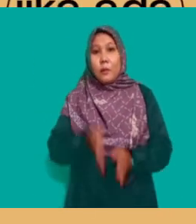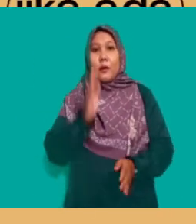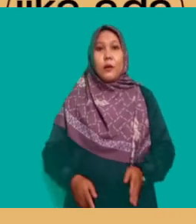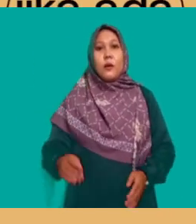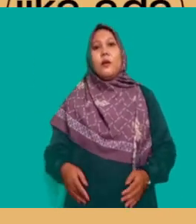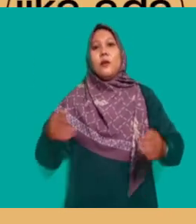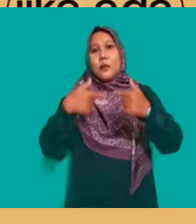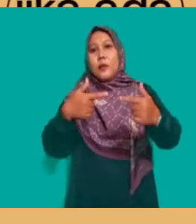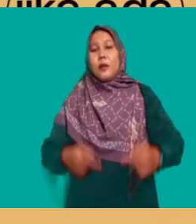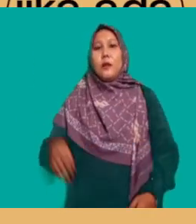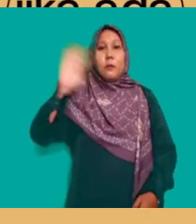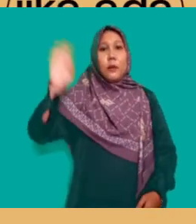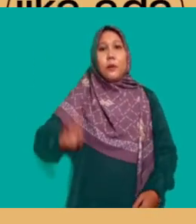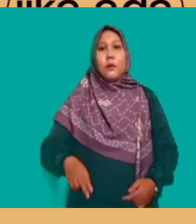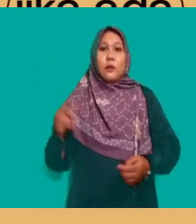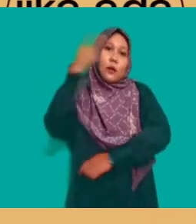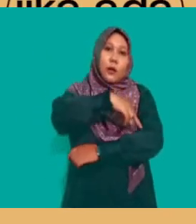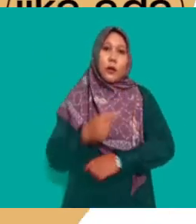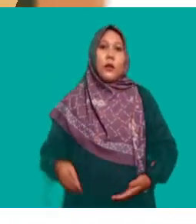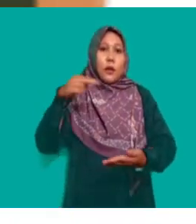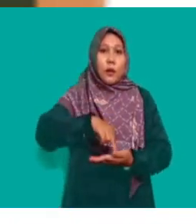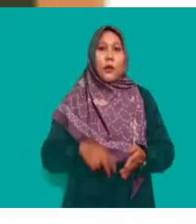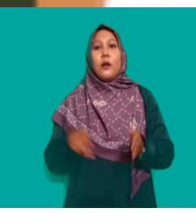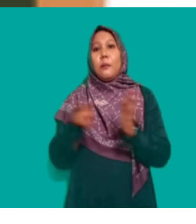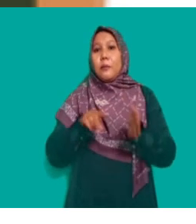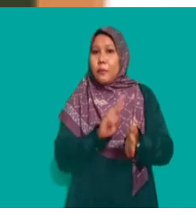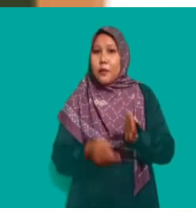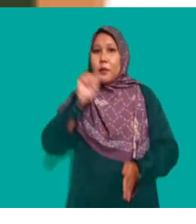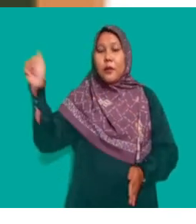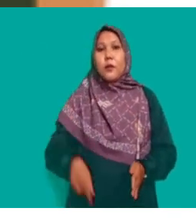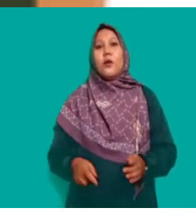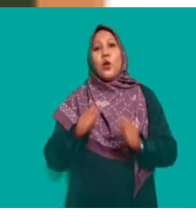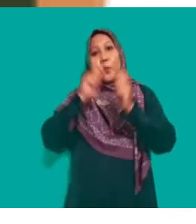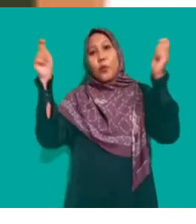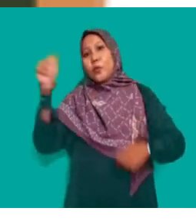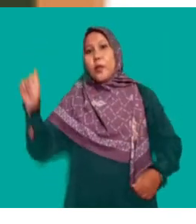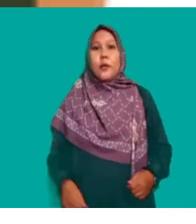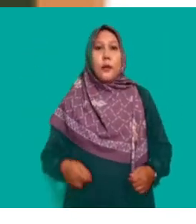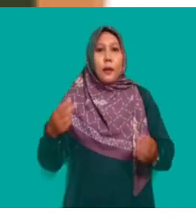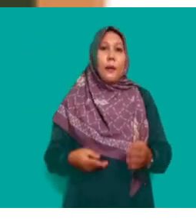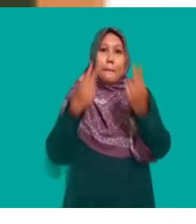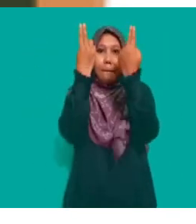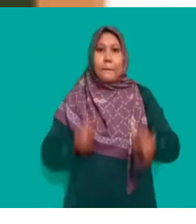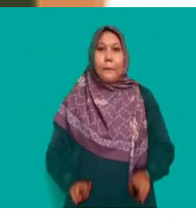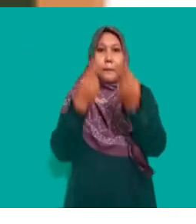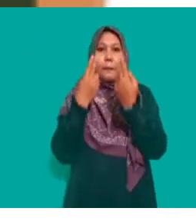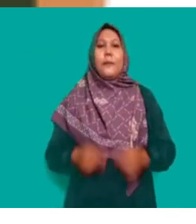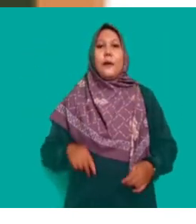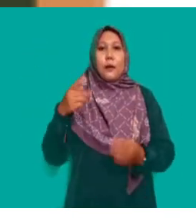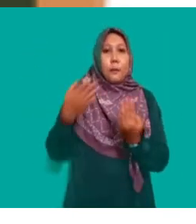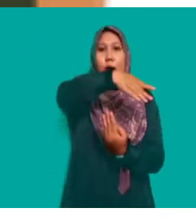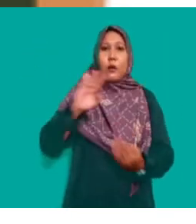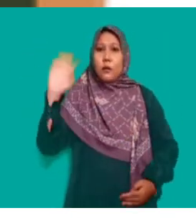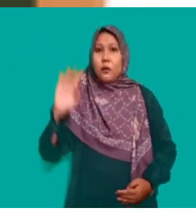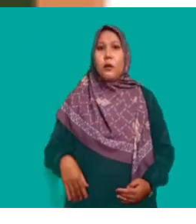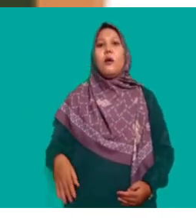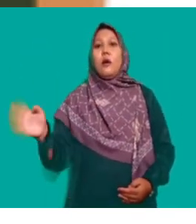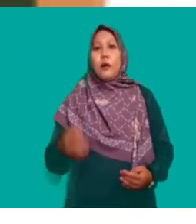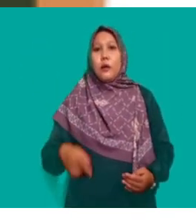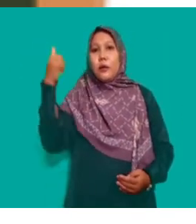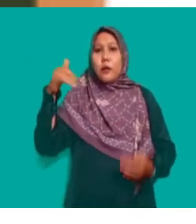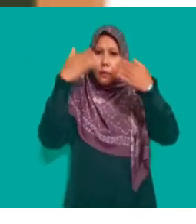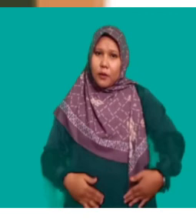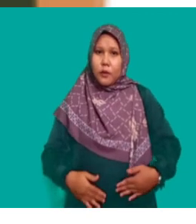jika terdapat sisa panjar perkara. Apabila setelah 14 hari dari pembacaan putusan, para pihak tidak ada